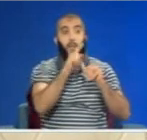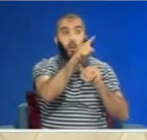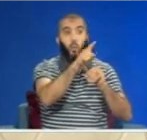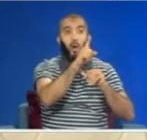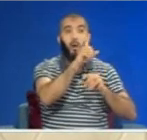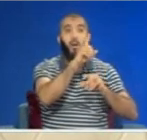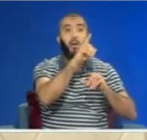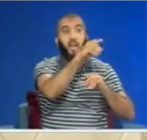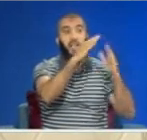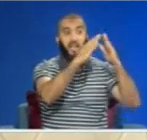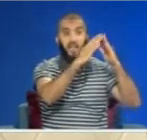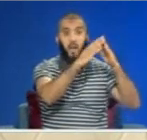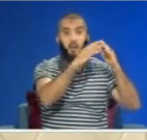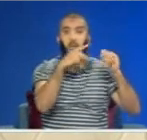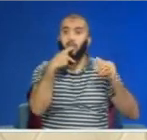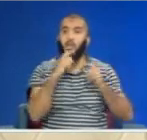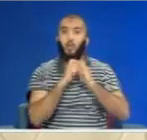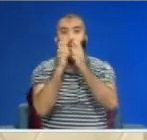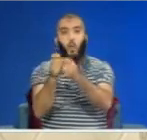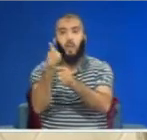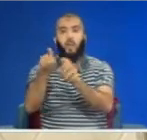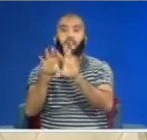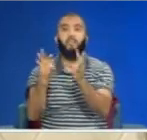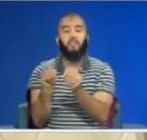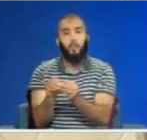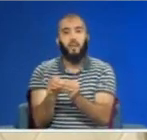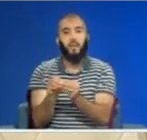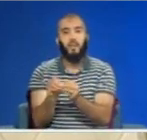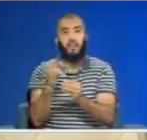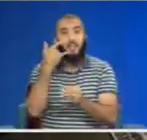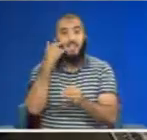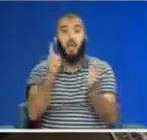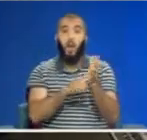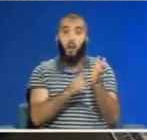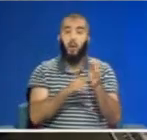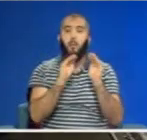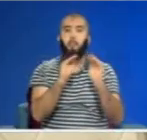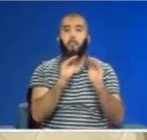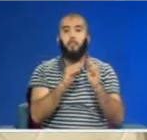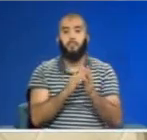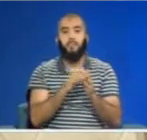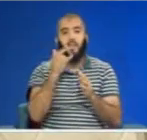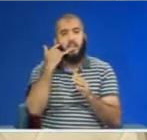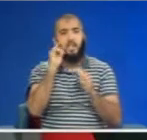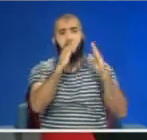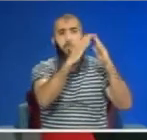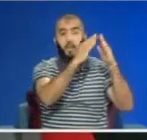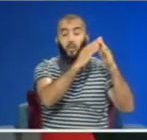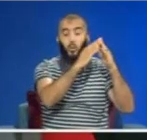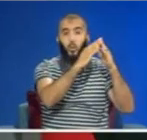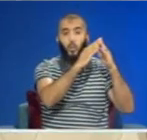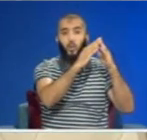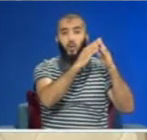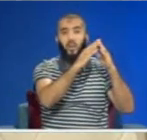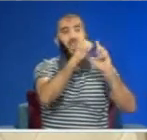القانونية والشرع يوافق القانون هنا. إذا كان القانون يقول البيت غير مملكة، عندما